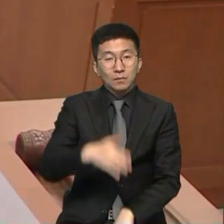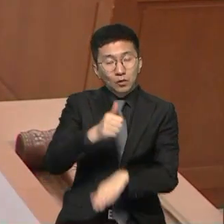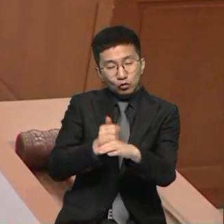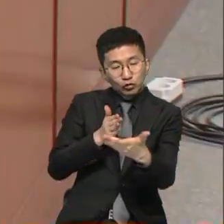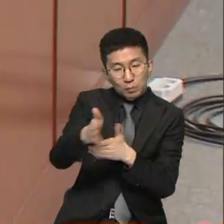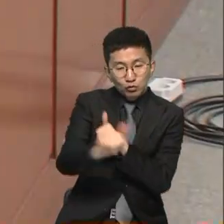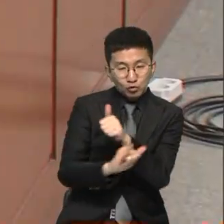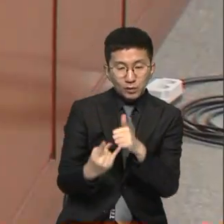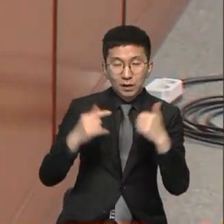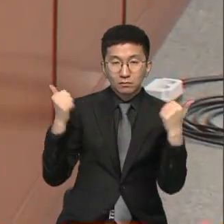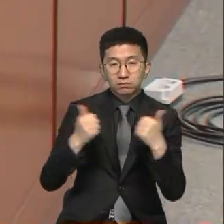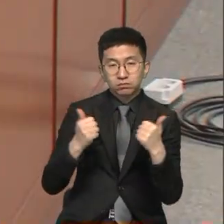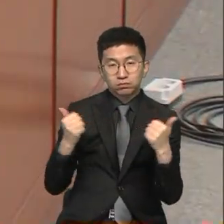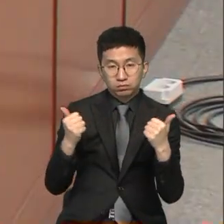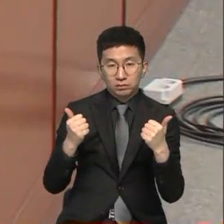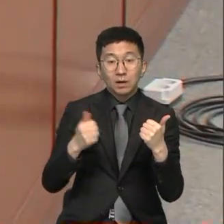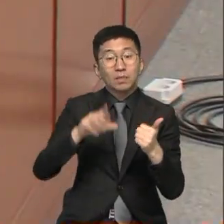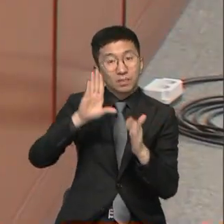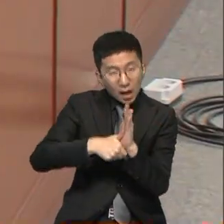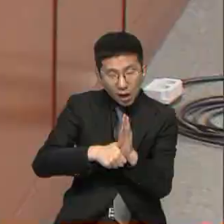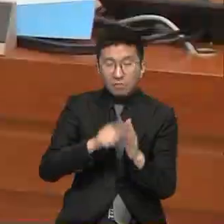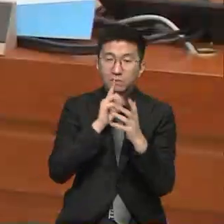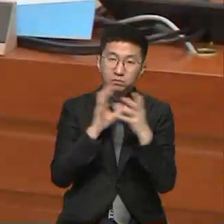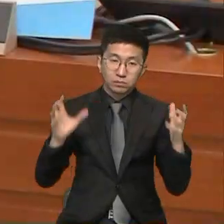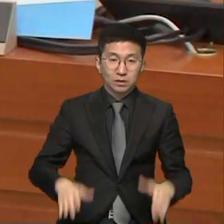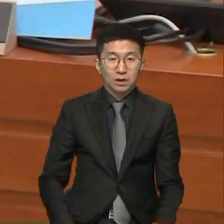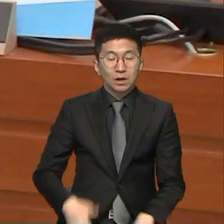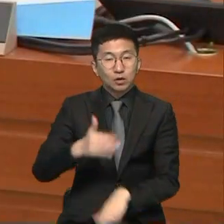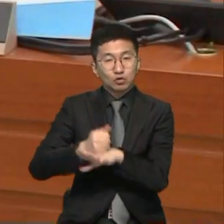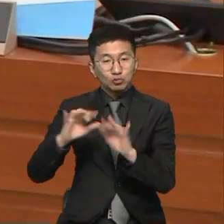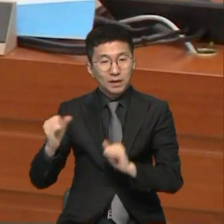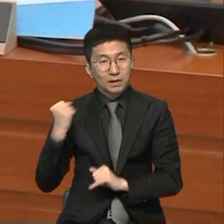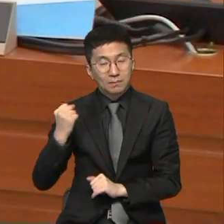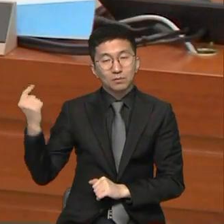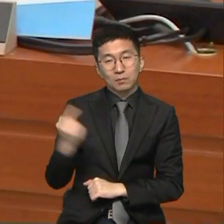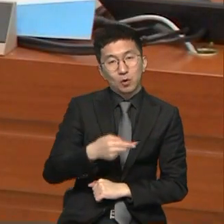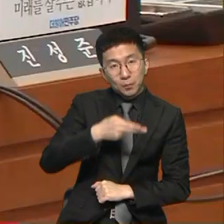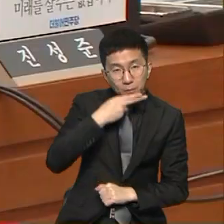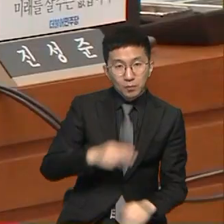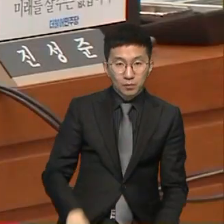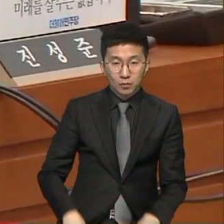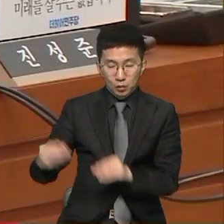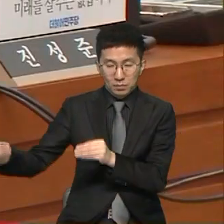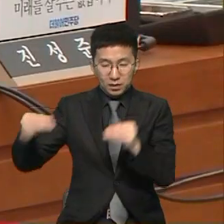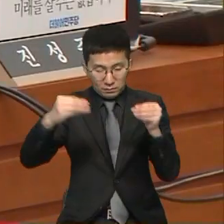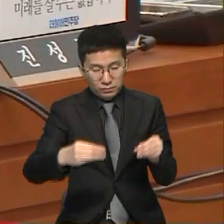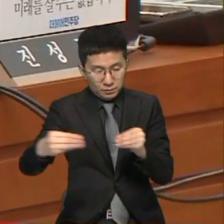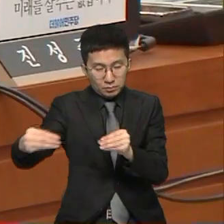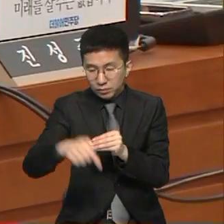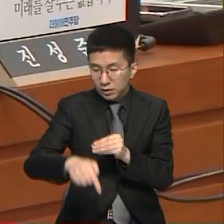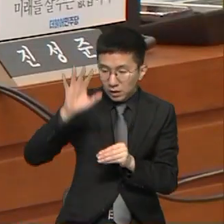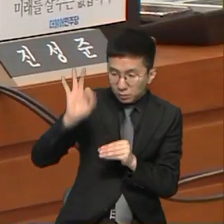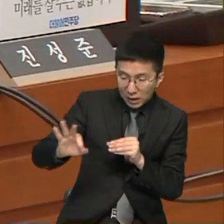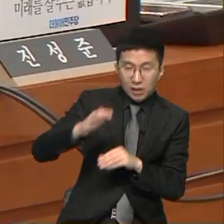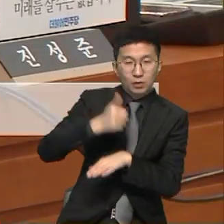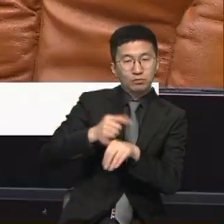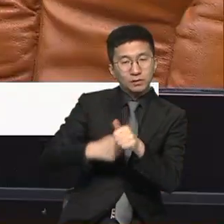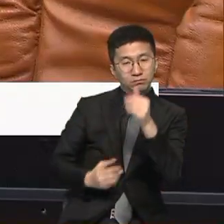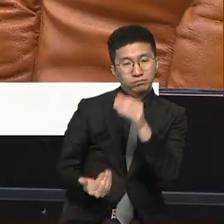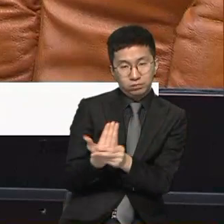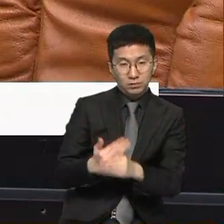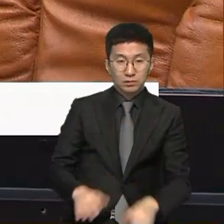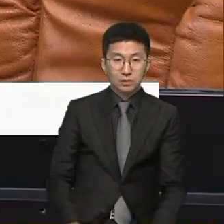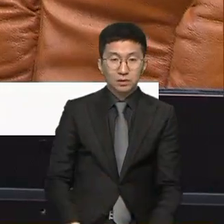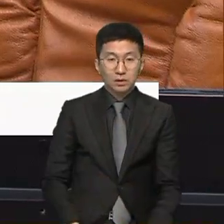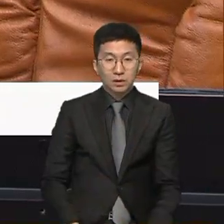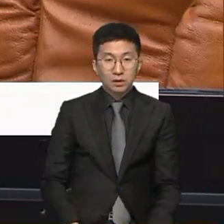이어졌습니다. 운영위원회는 여당 의원들의 대거 불참과 의원들이 갖고 온 피켓 문제로 파행했고 보이지